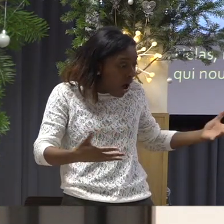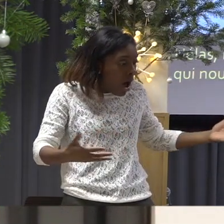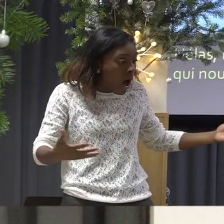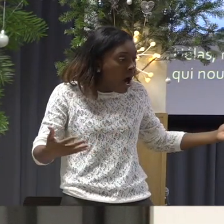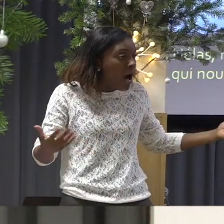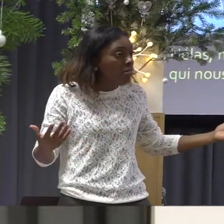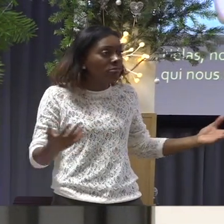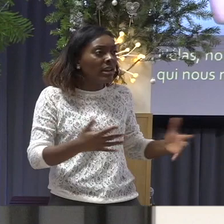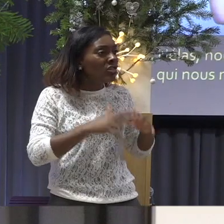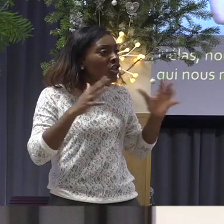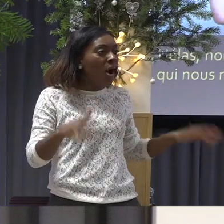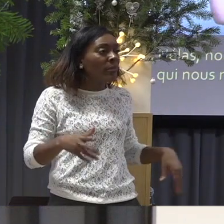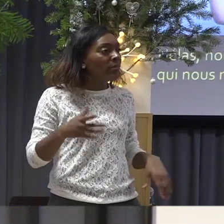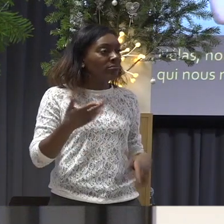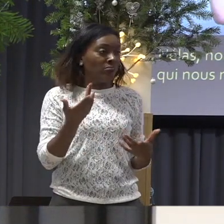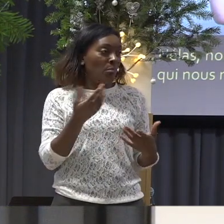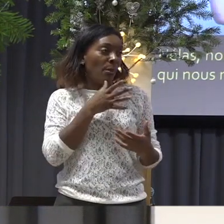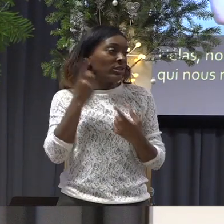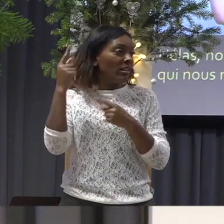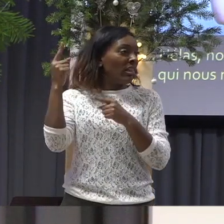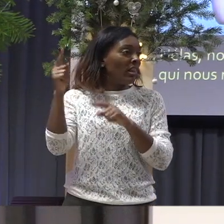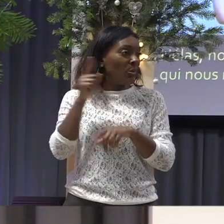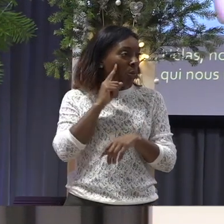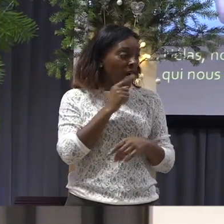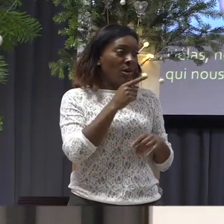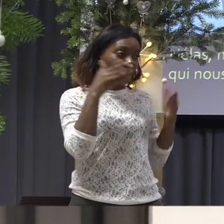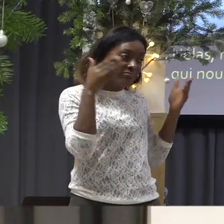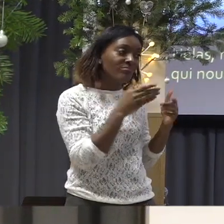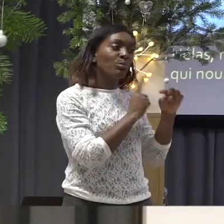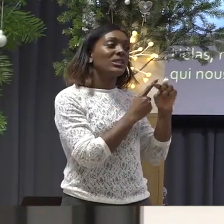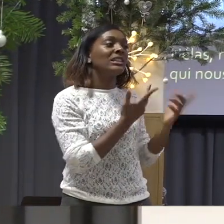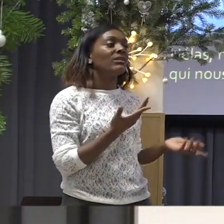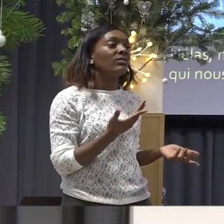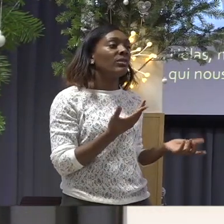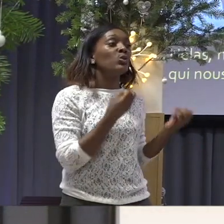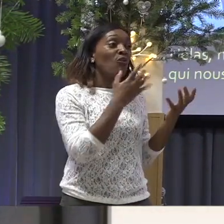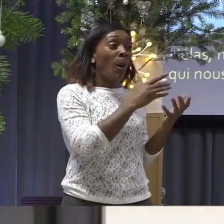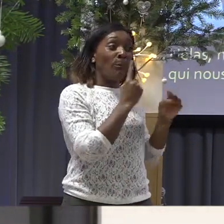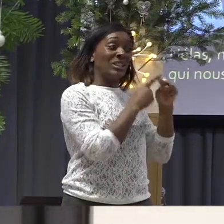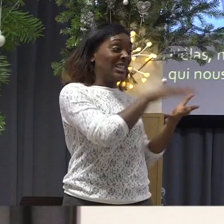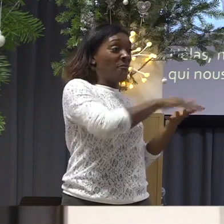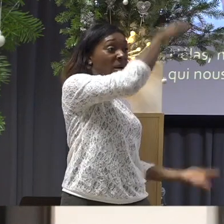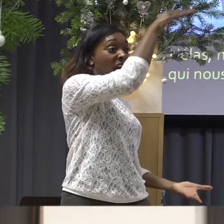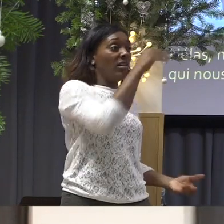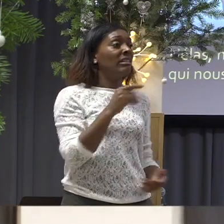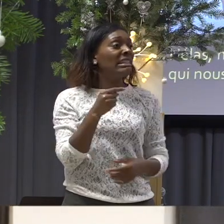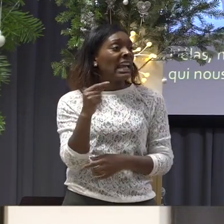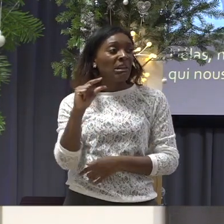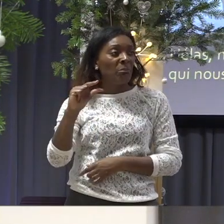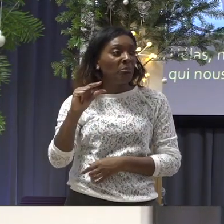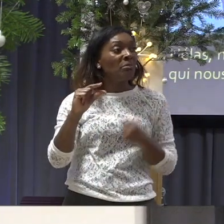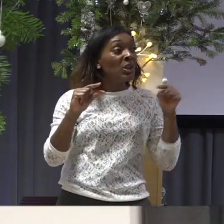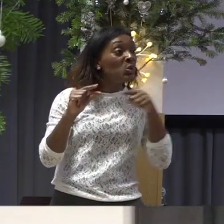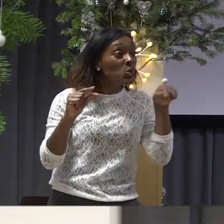le temps, alors pas du tout le temps de nous plaindre pour nous concentrer sur ce que nous n'avons pas. La reconnaissance, est une